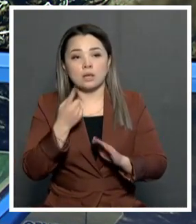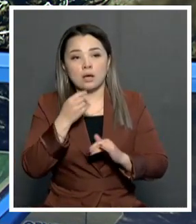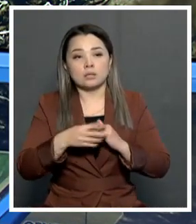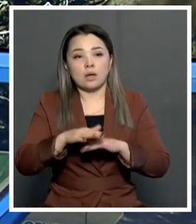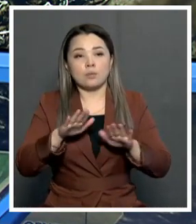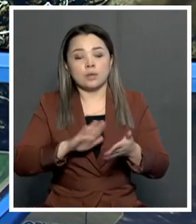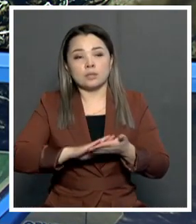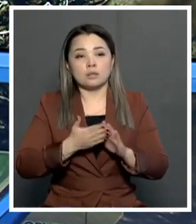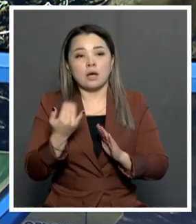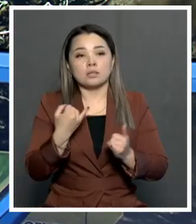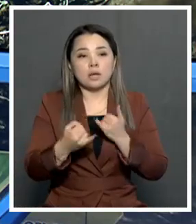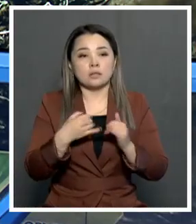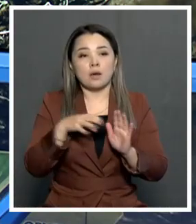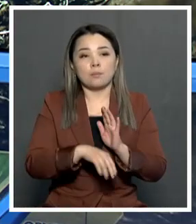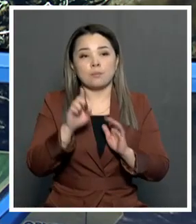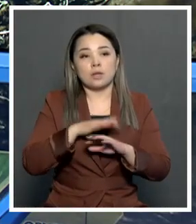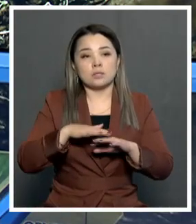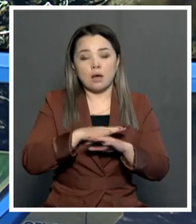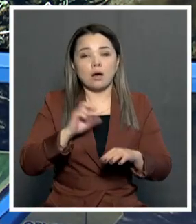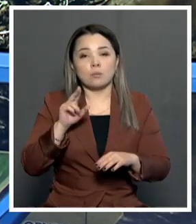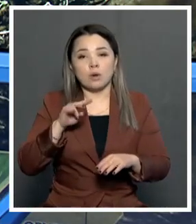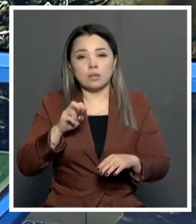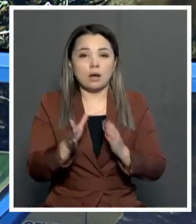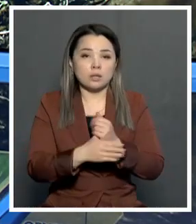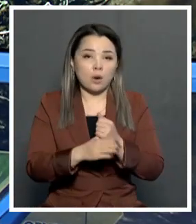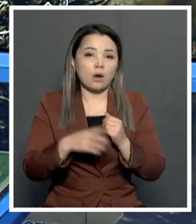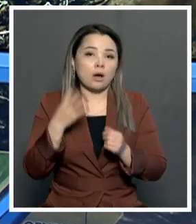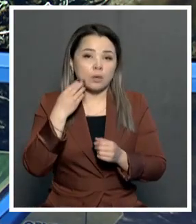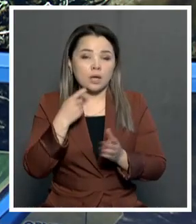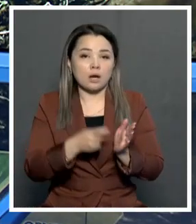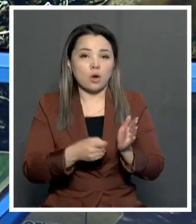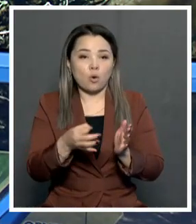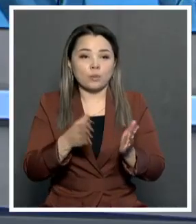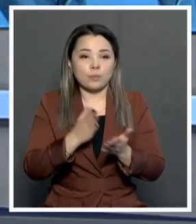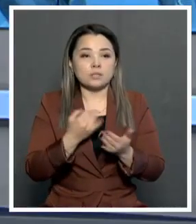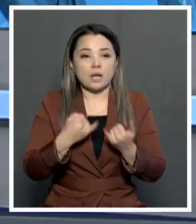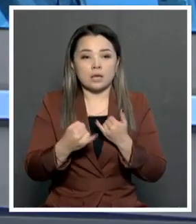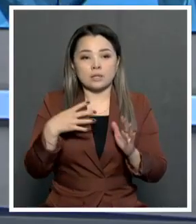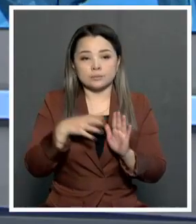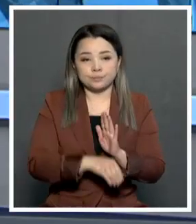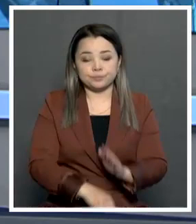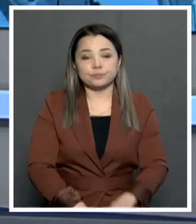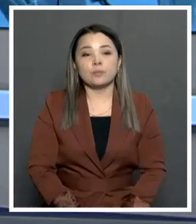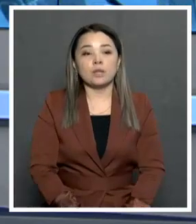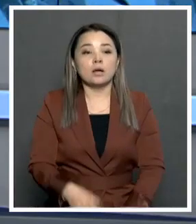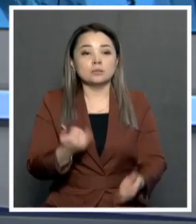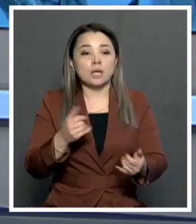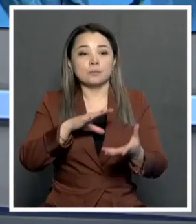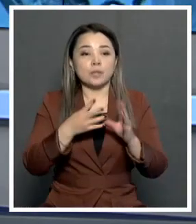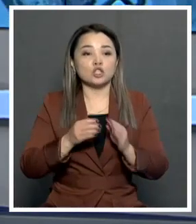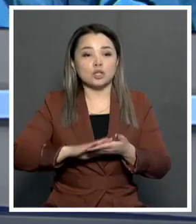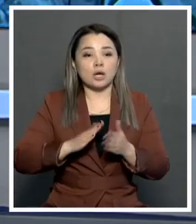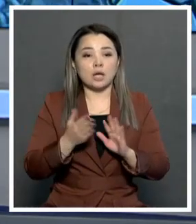аймақта. Сары тізімде Батыс Қазақстан, Ақмола, Атырау, Алматы және Қарағанды облыстары тұр. Ал елдегі жалпы